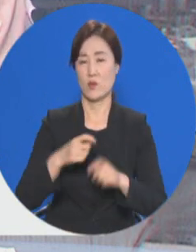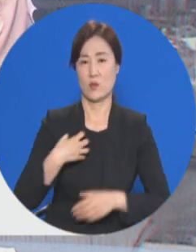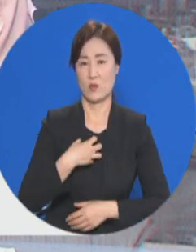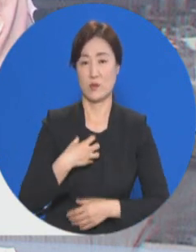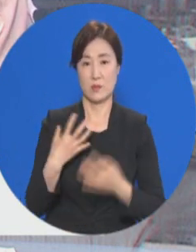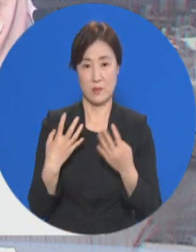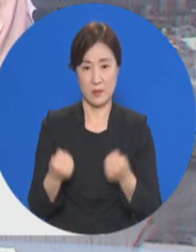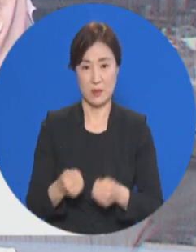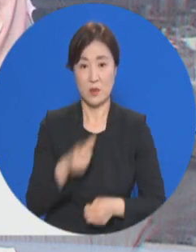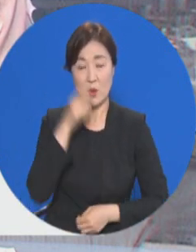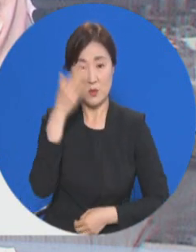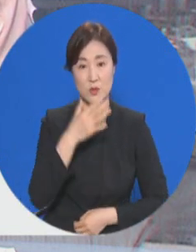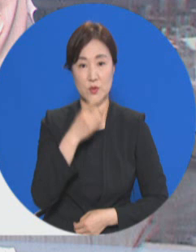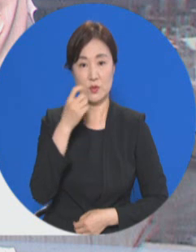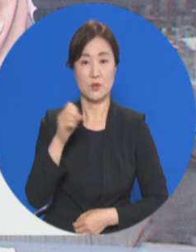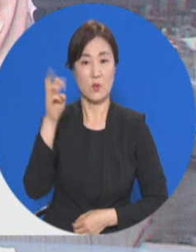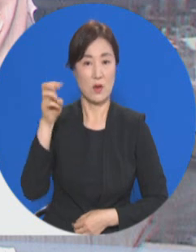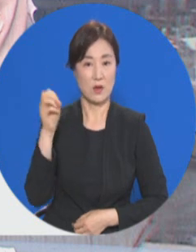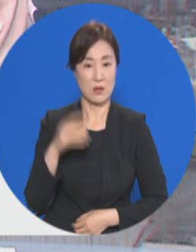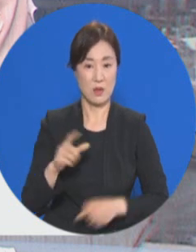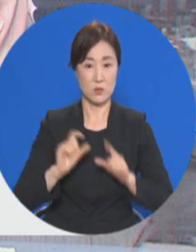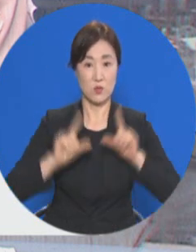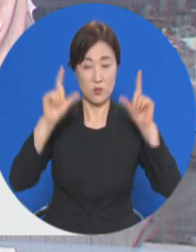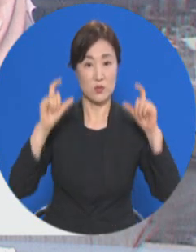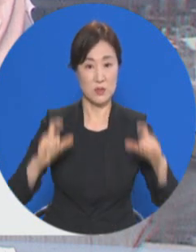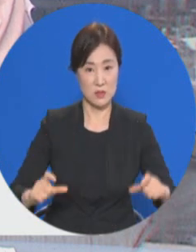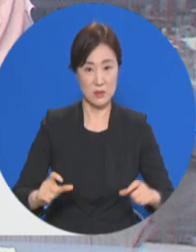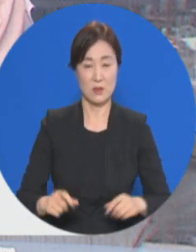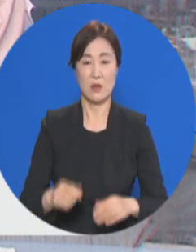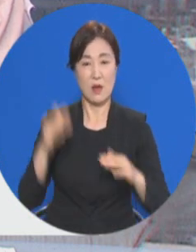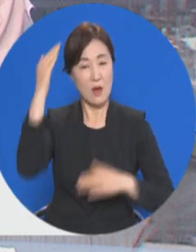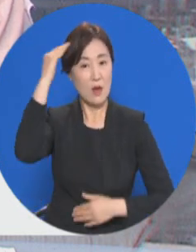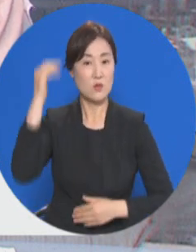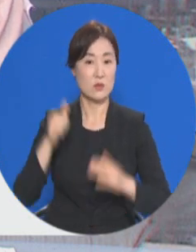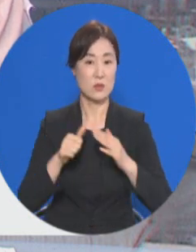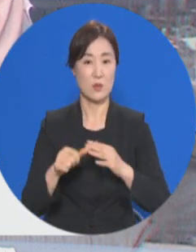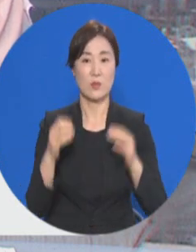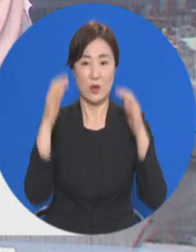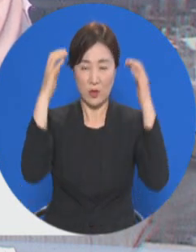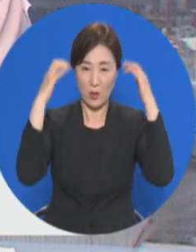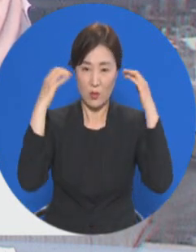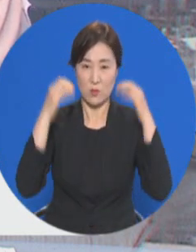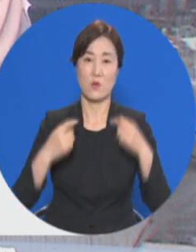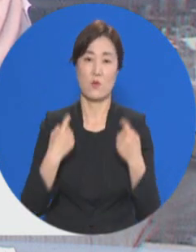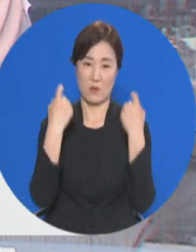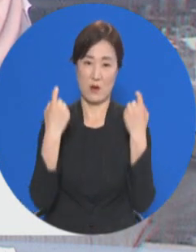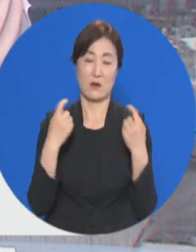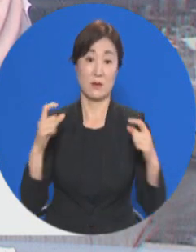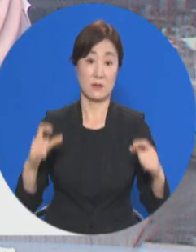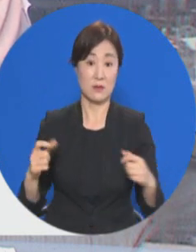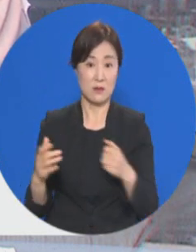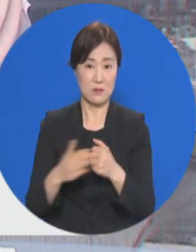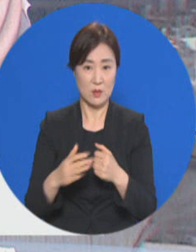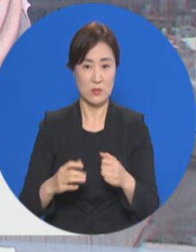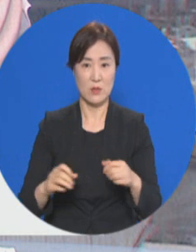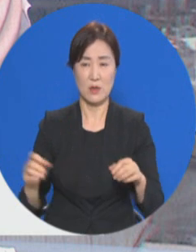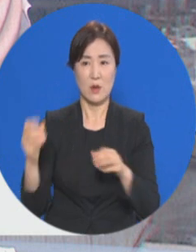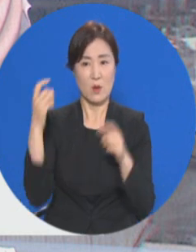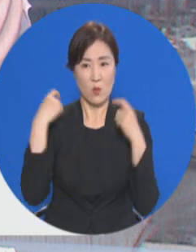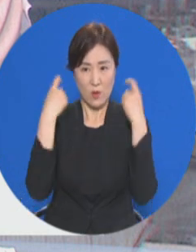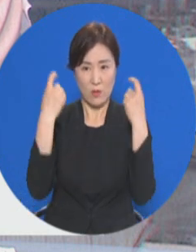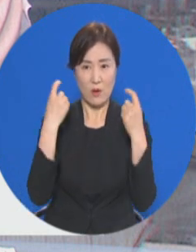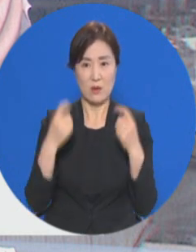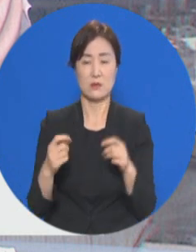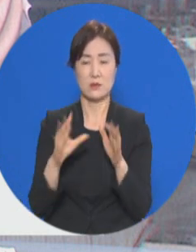걱정인데요. 여수, 순천, 광양 등 동부권은 국내 대표적인 여름 관광지인 만큼 휴가철이 신경 쓰일 수밖에